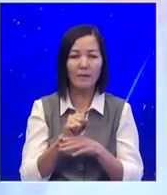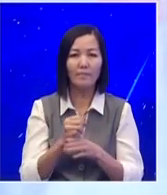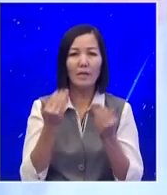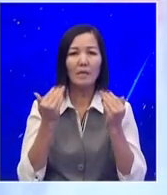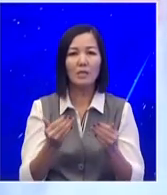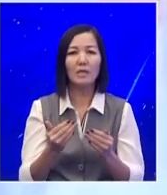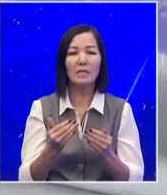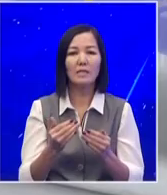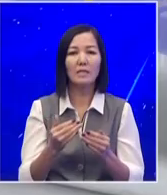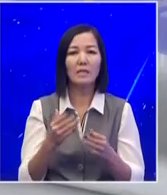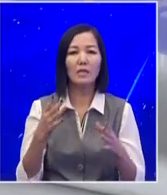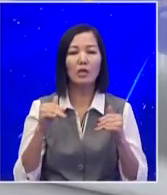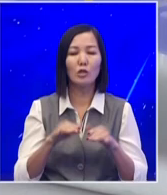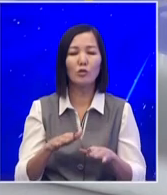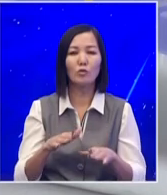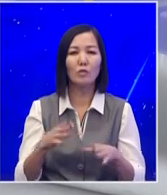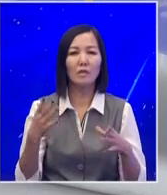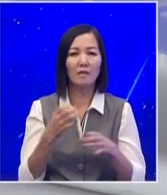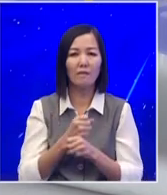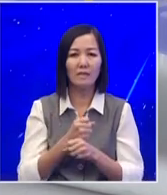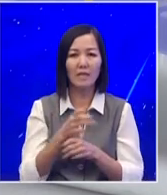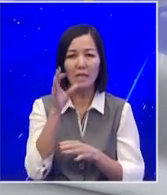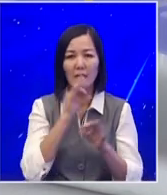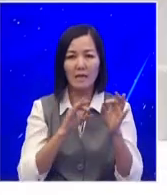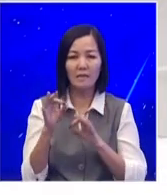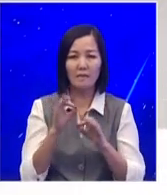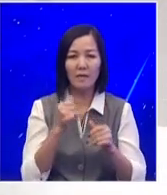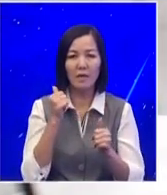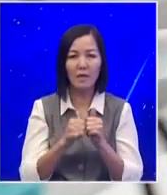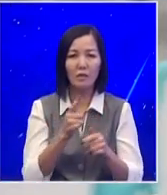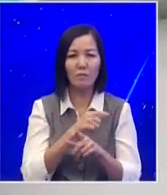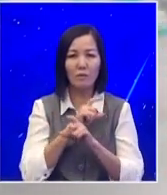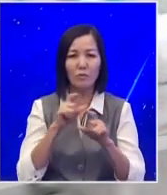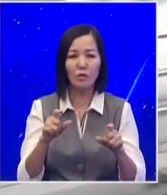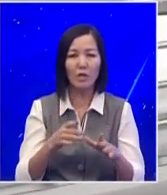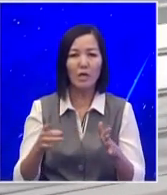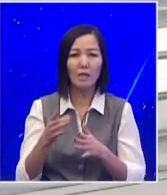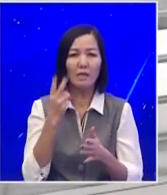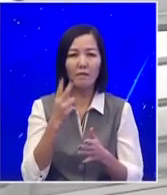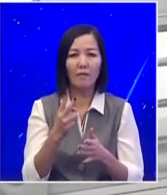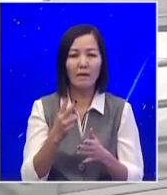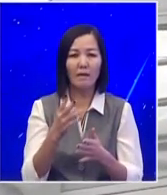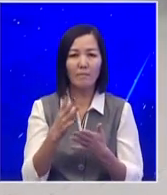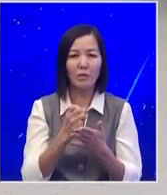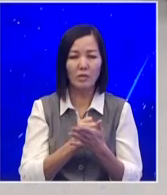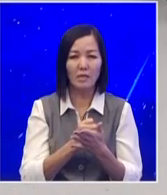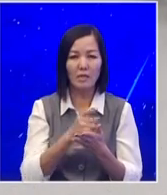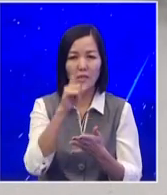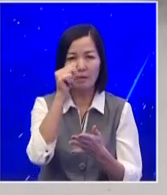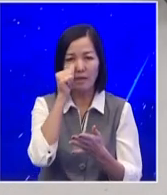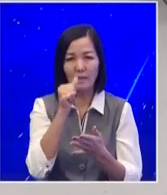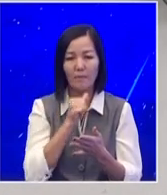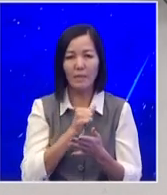спикера, решен вопрос дефицита лекарственных средств. В каждом медучреждении региона имеется двухмесячный